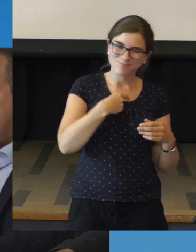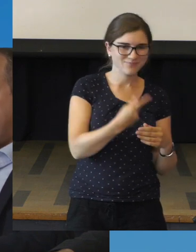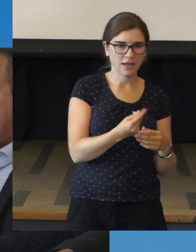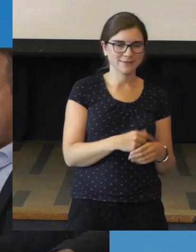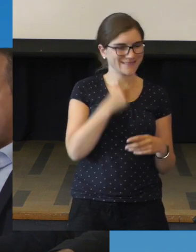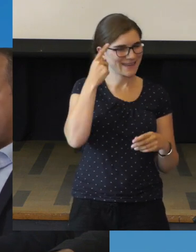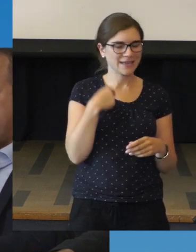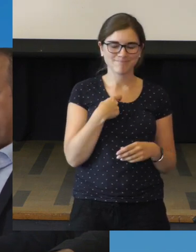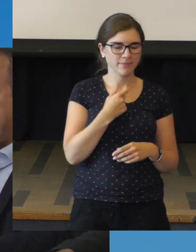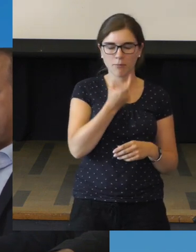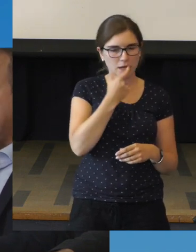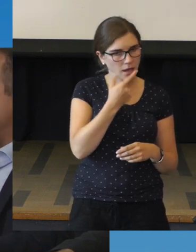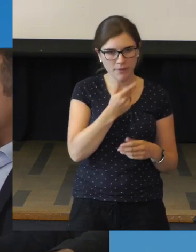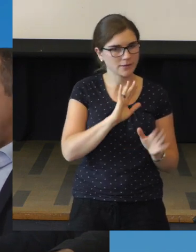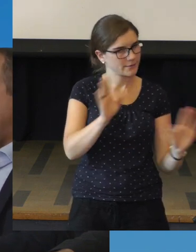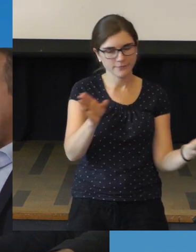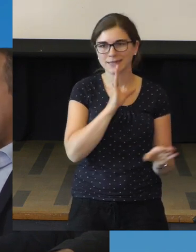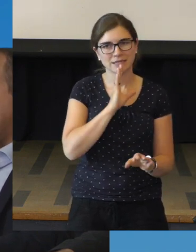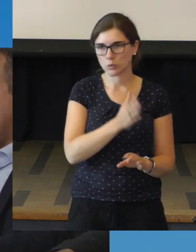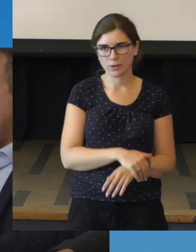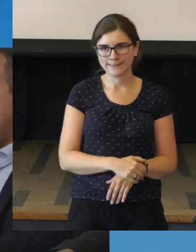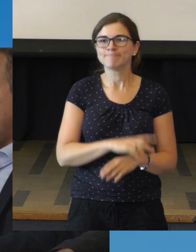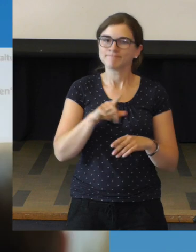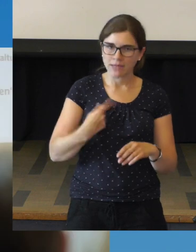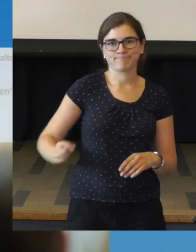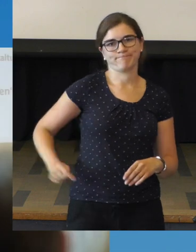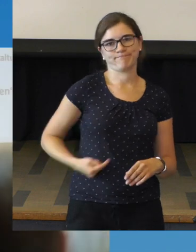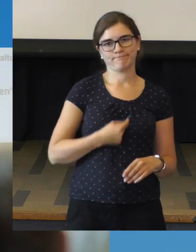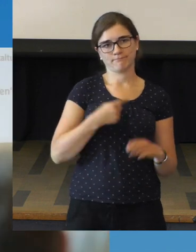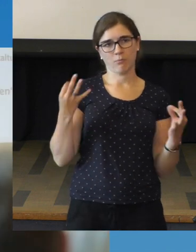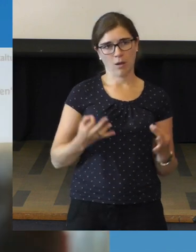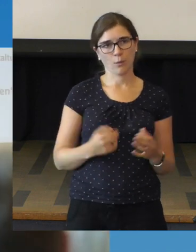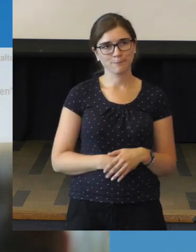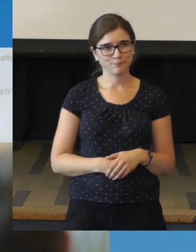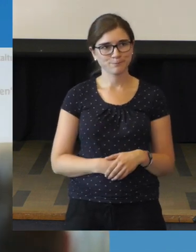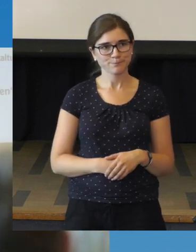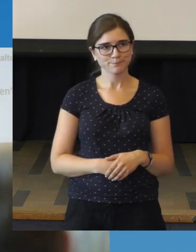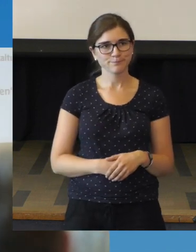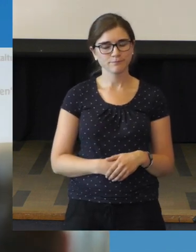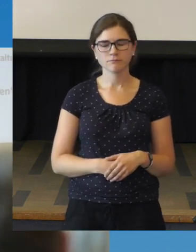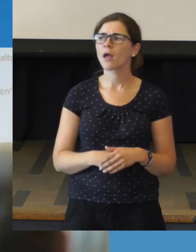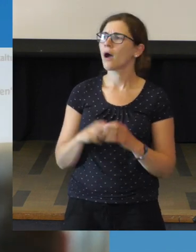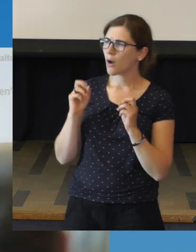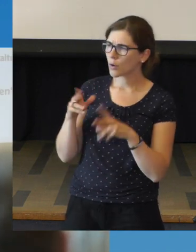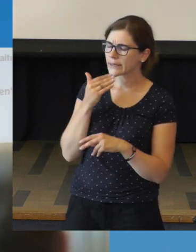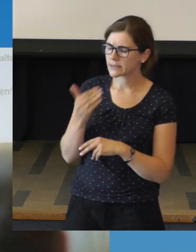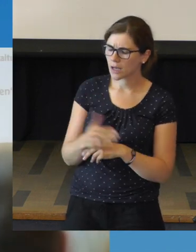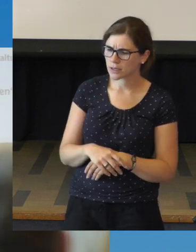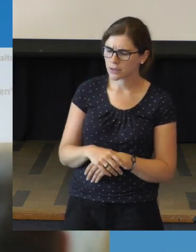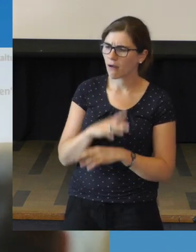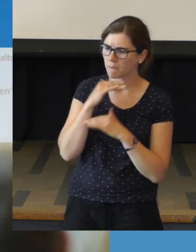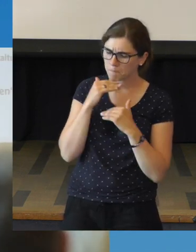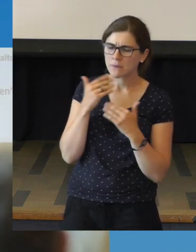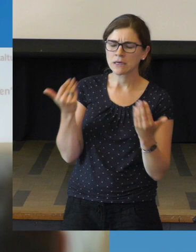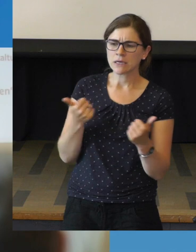von weiteren Medikamentierungsversuchen absehen, sondern dann die Herzkatheteruntersuchung durchführen. Prima. Soweit erstmal